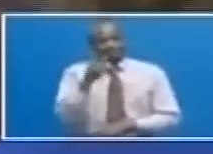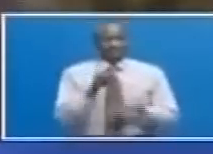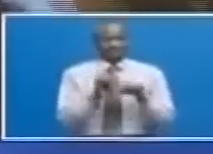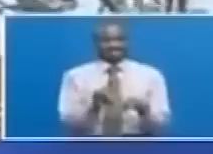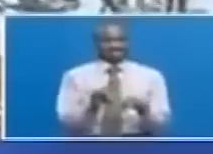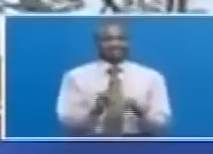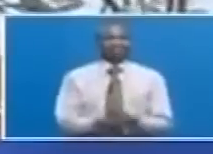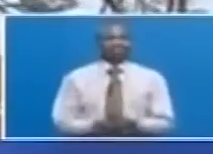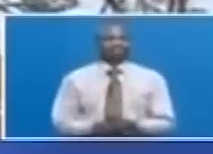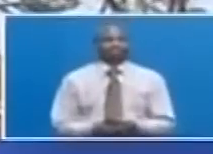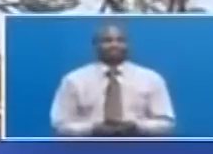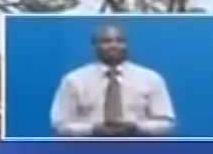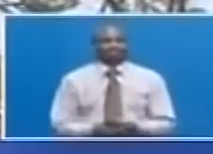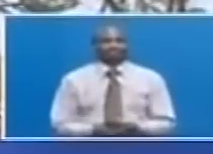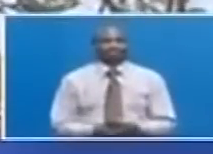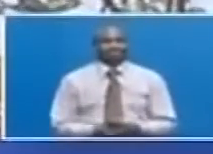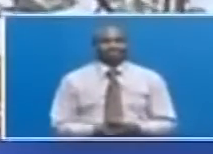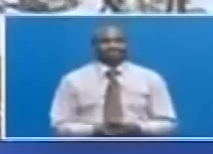hana starehe.